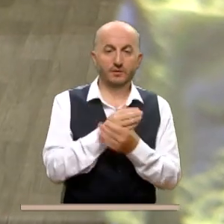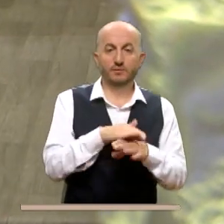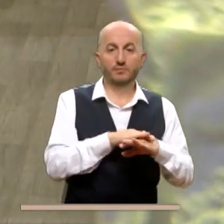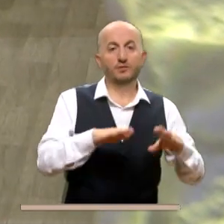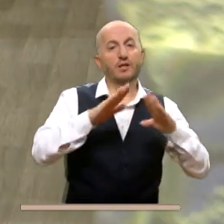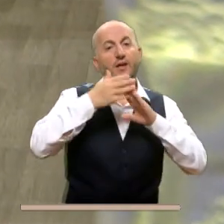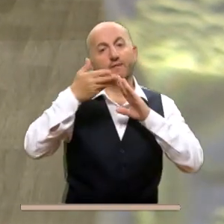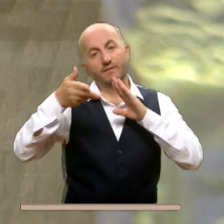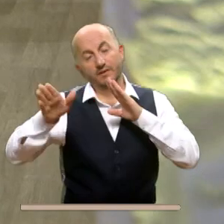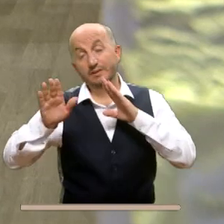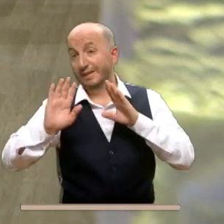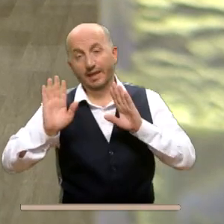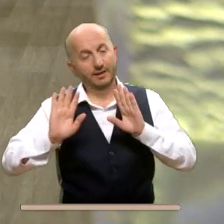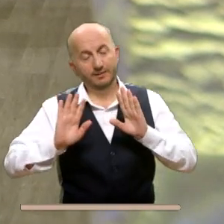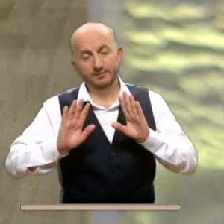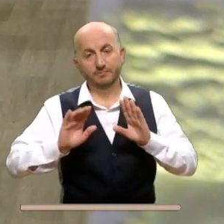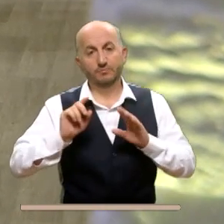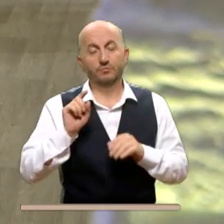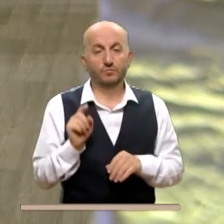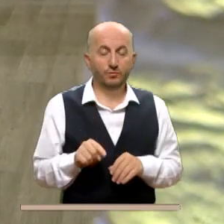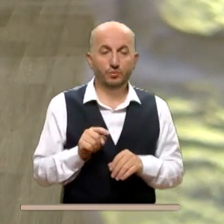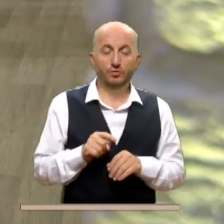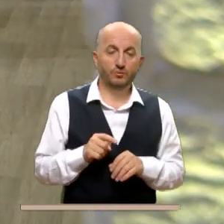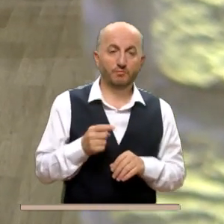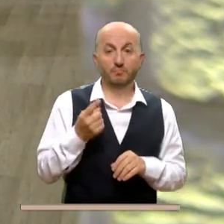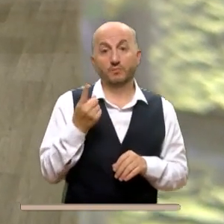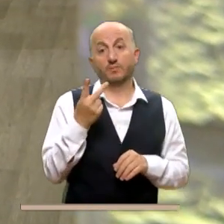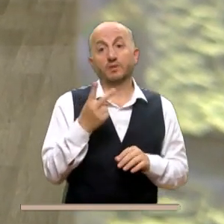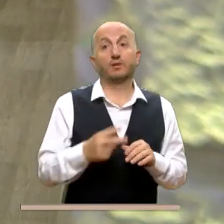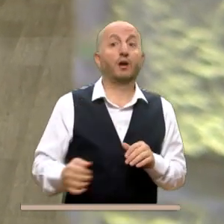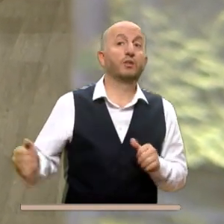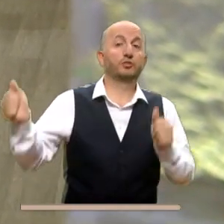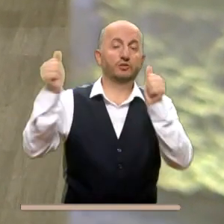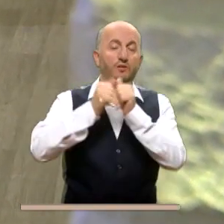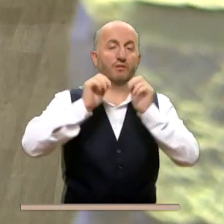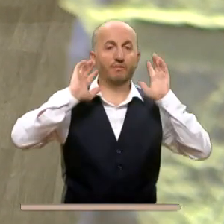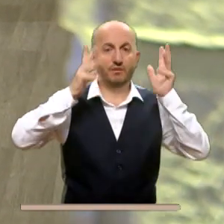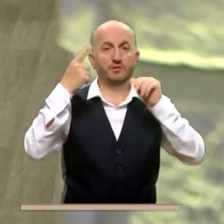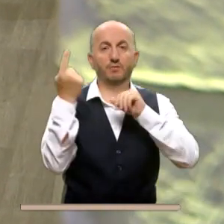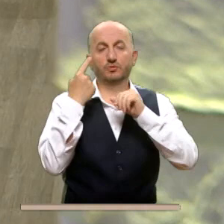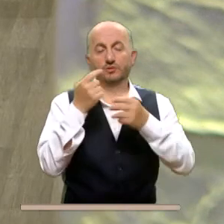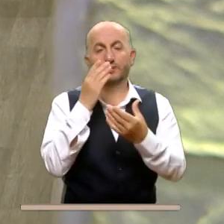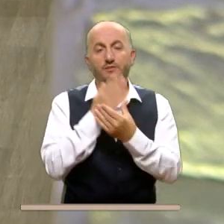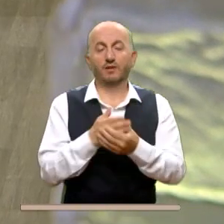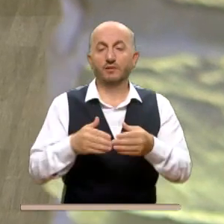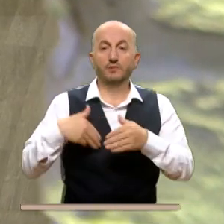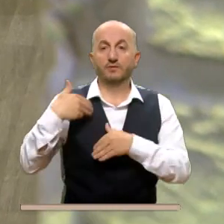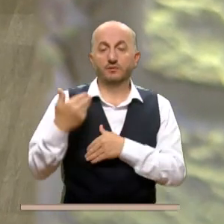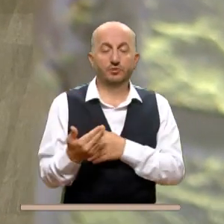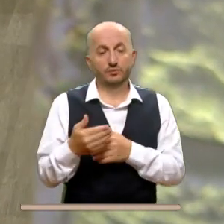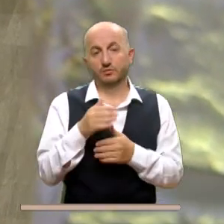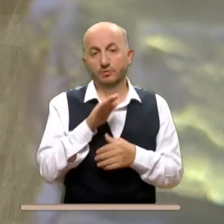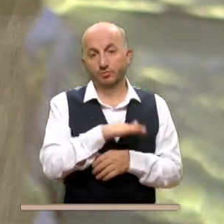evlerine gidecekler. Değil. Bunun birkaç katı fazla bir şey üniversite. Yani ders dışında o çocukları